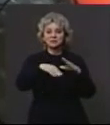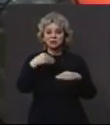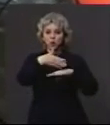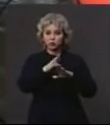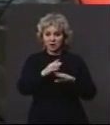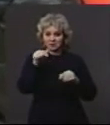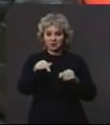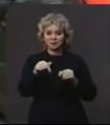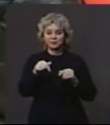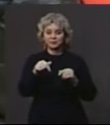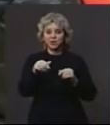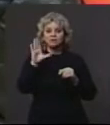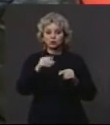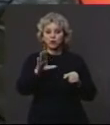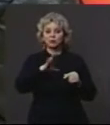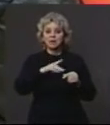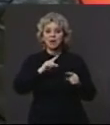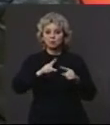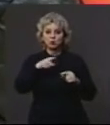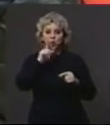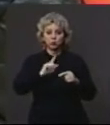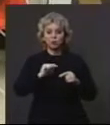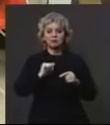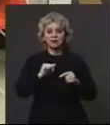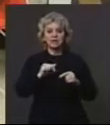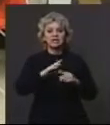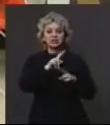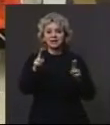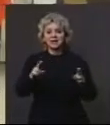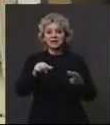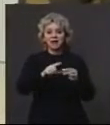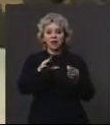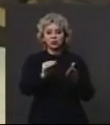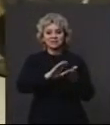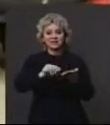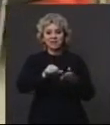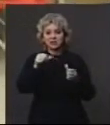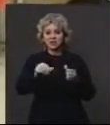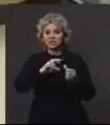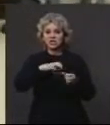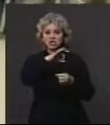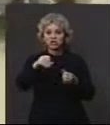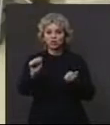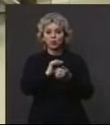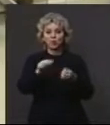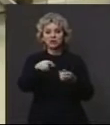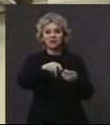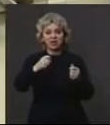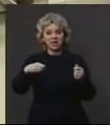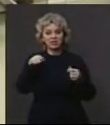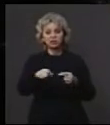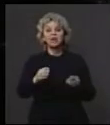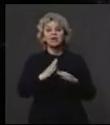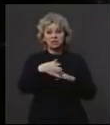избирательный участок. Все было быстро и удобно. Никаких открепительных удостоверений и лишней бумажной волокиты.